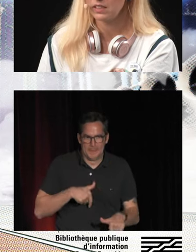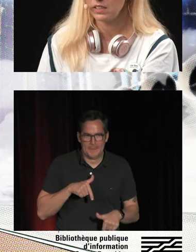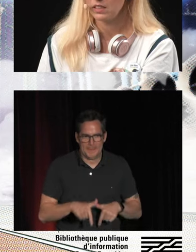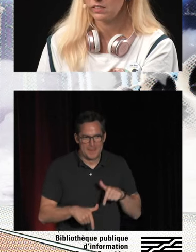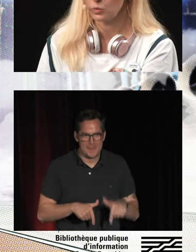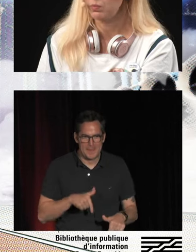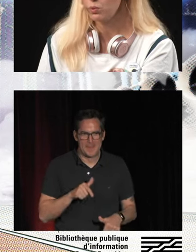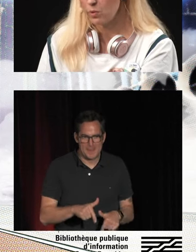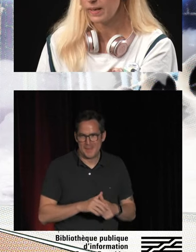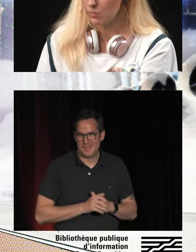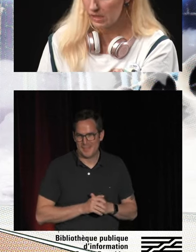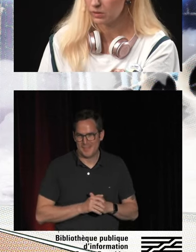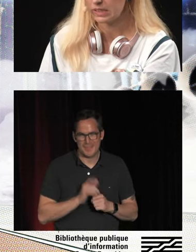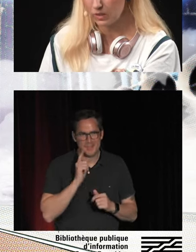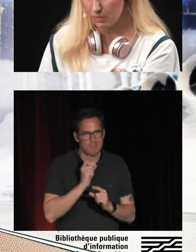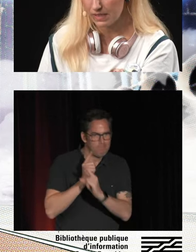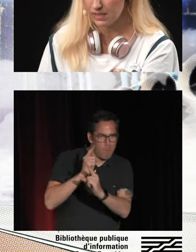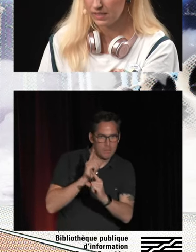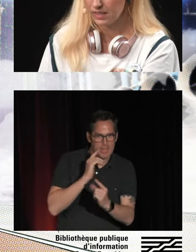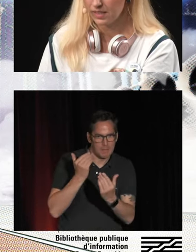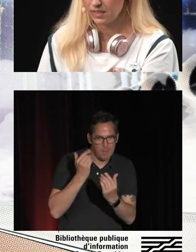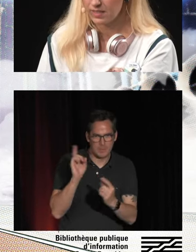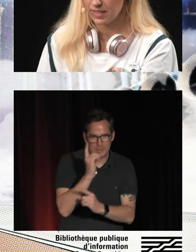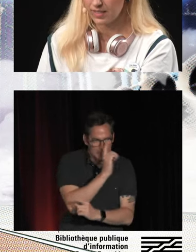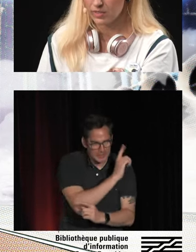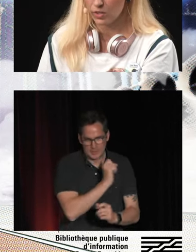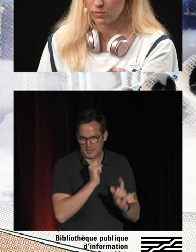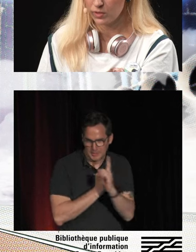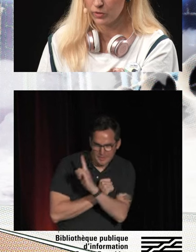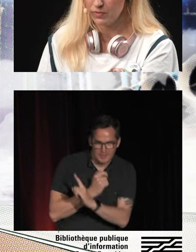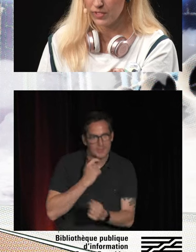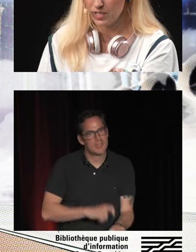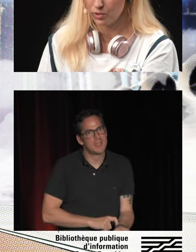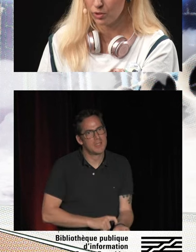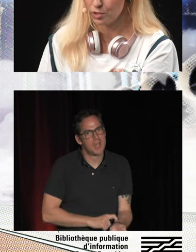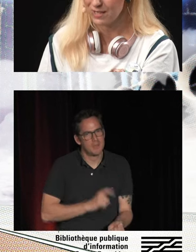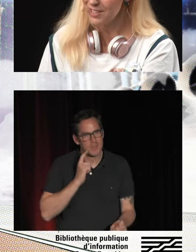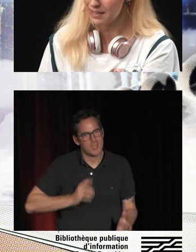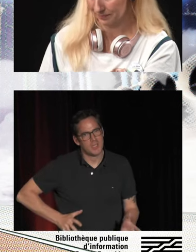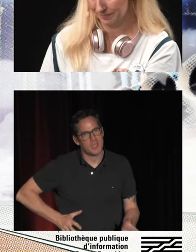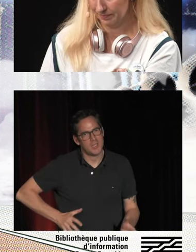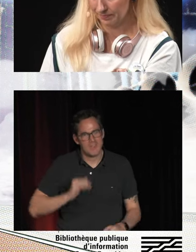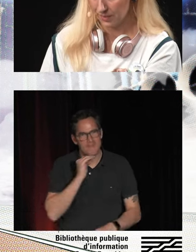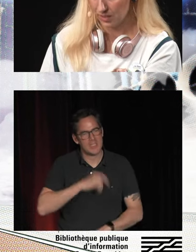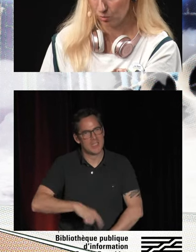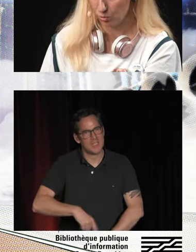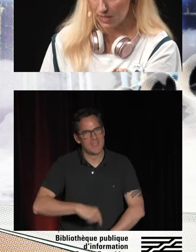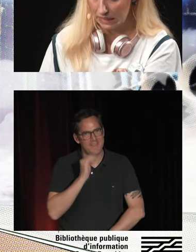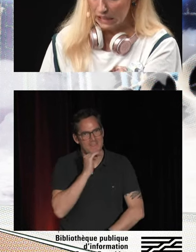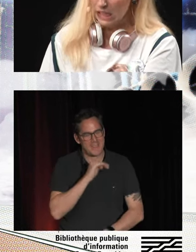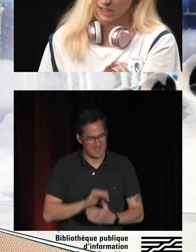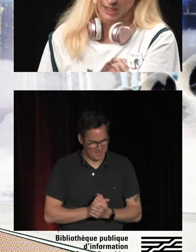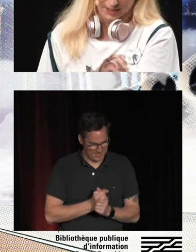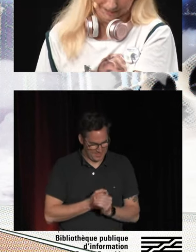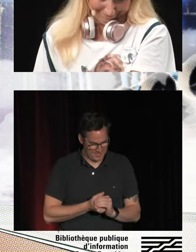prière. On ne bouscule pas les moines, on attend qu'ils passent. C'est très stressant quand vous êtes en mode difficile et que l'horloge défile. 1, 2,